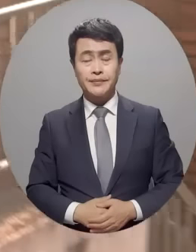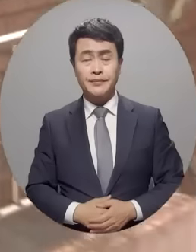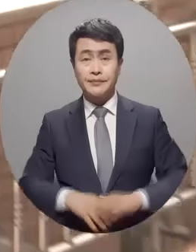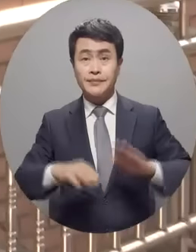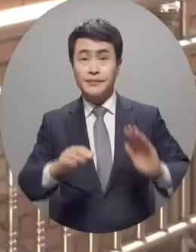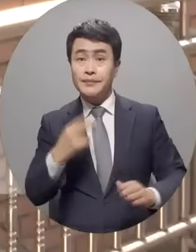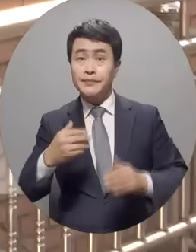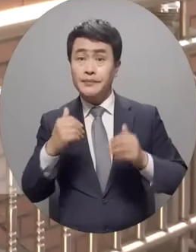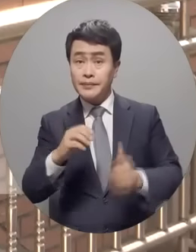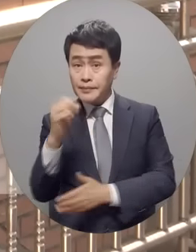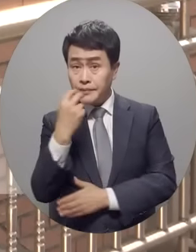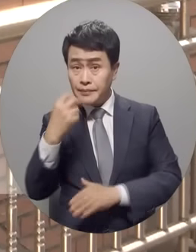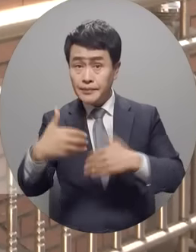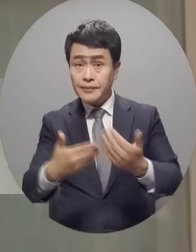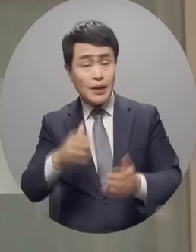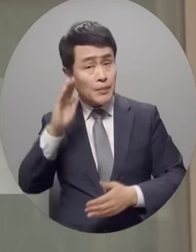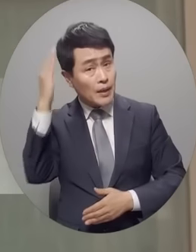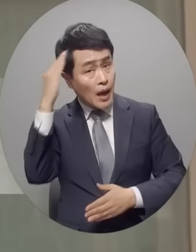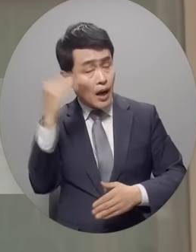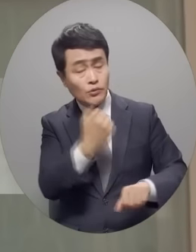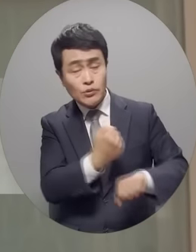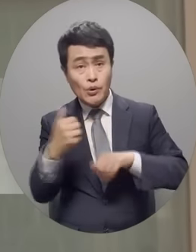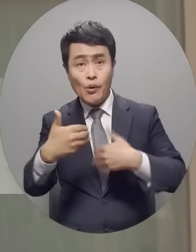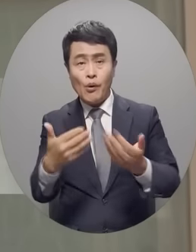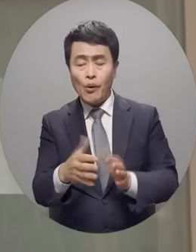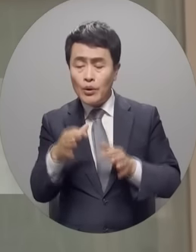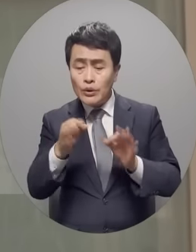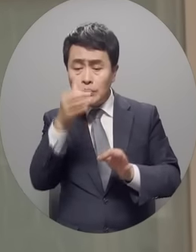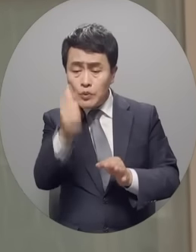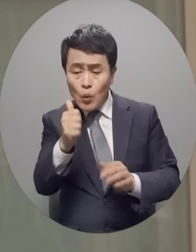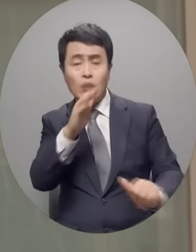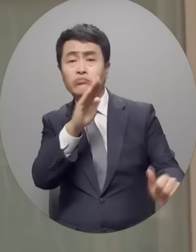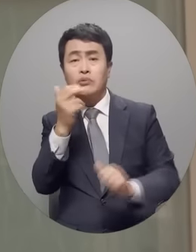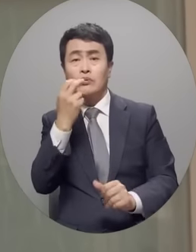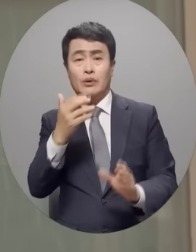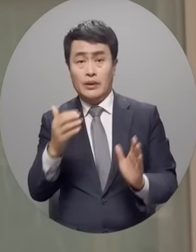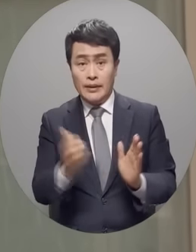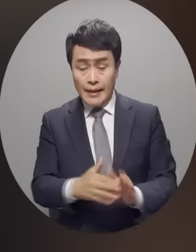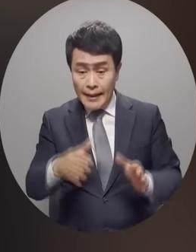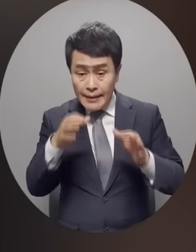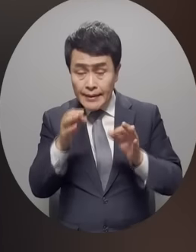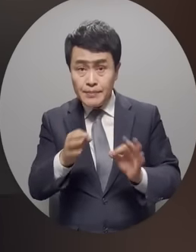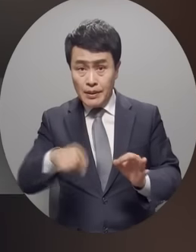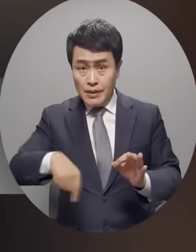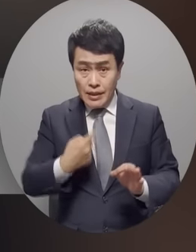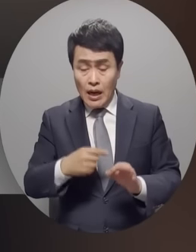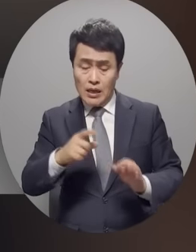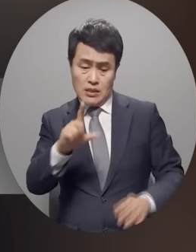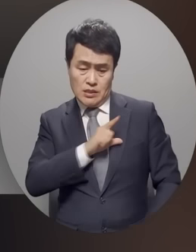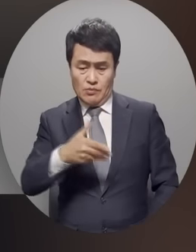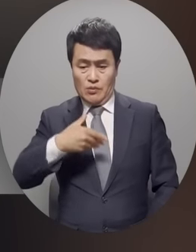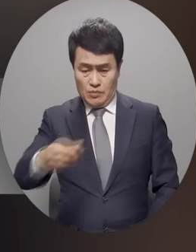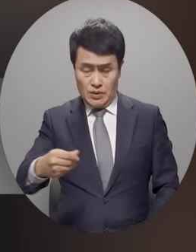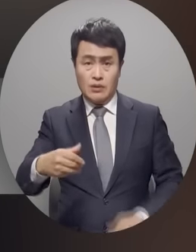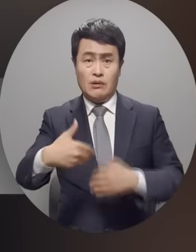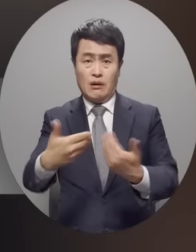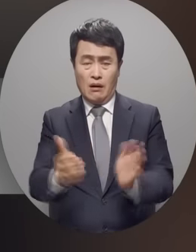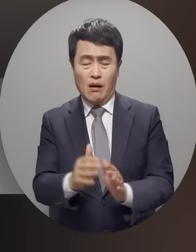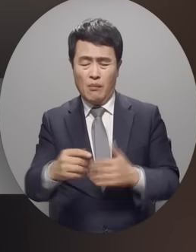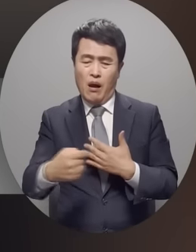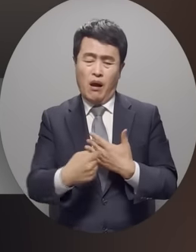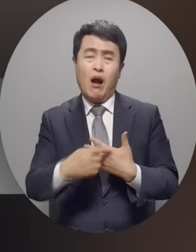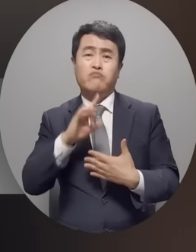검찰이 여론조사 업체 미래한국연구소 김모 소장을 불러 조사했습니다. 김 씨는 자신은 이름을 빌려준 이른바 바지